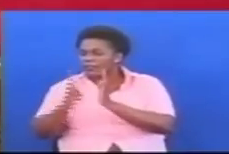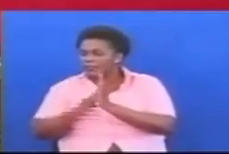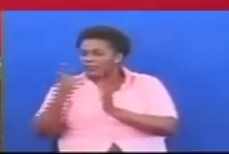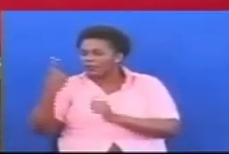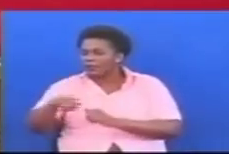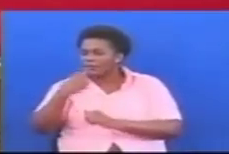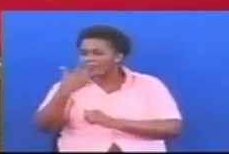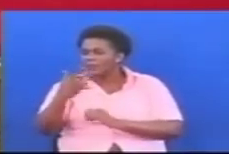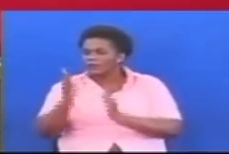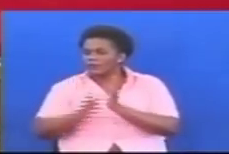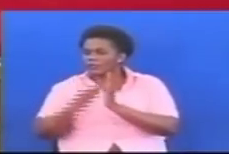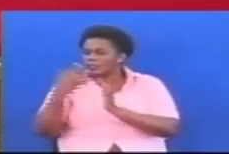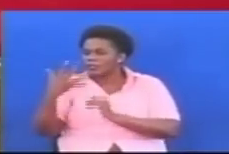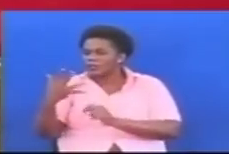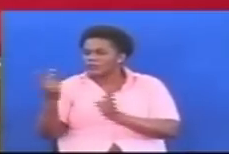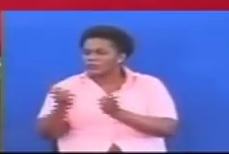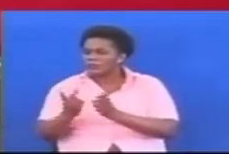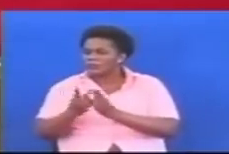459,595 sawa na